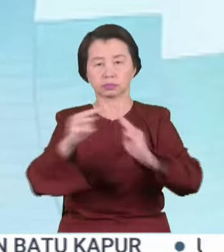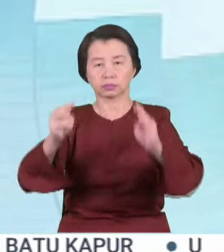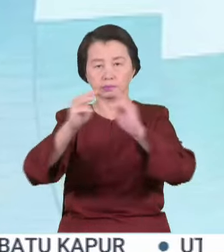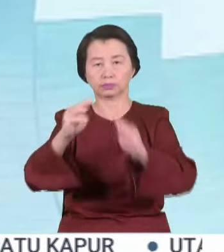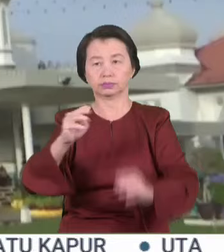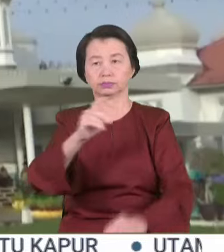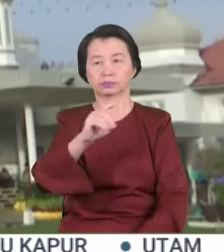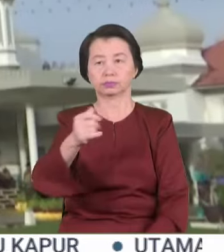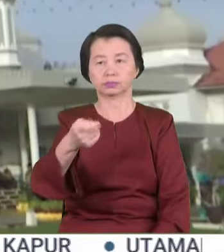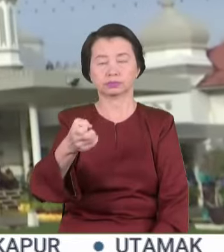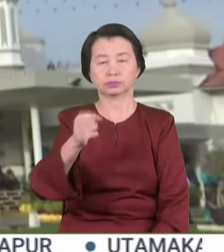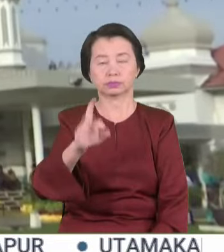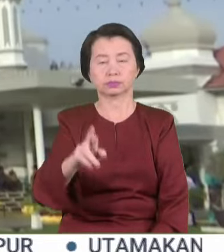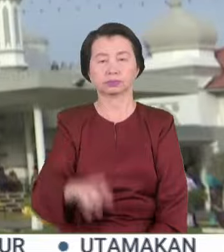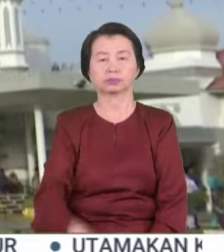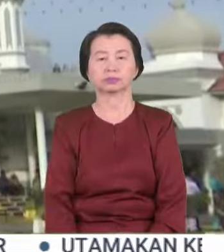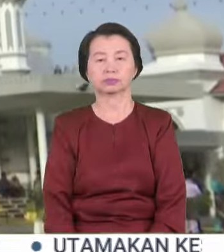Zahir.